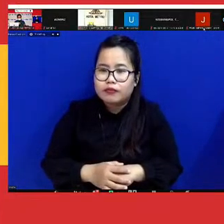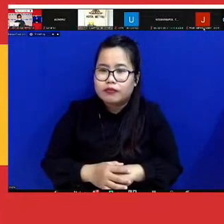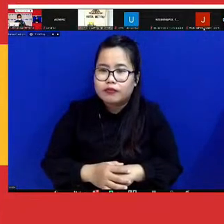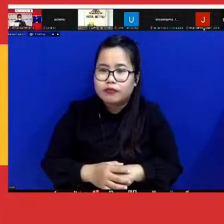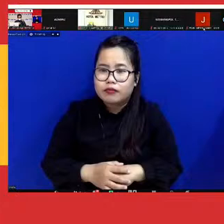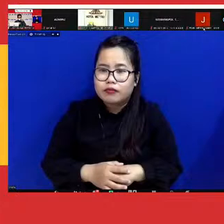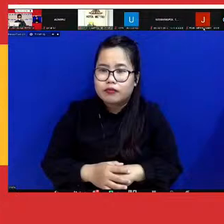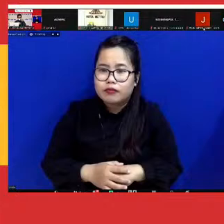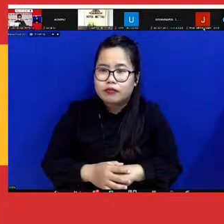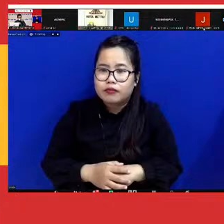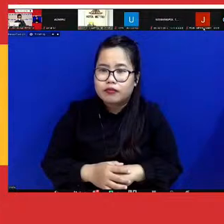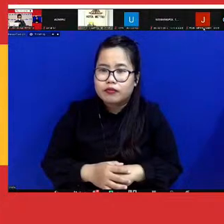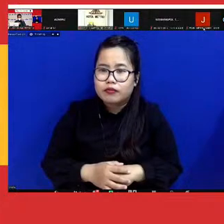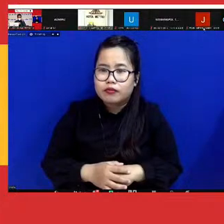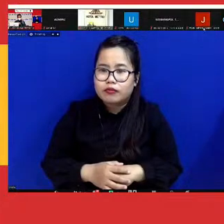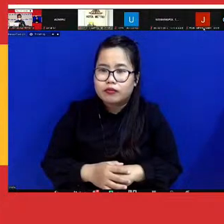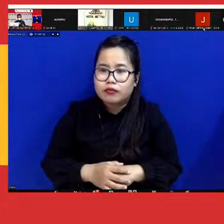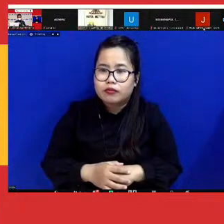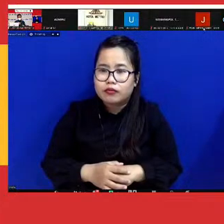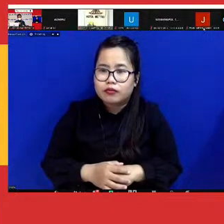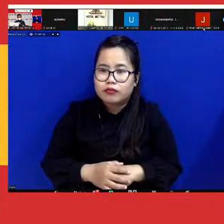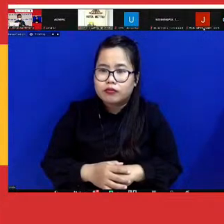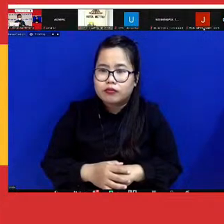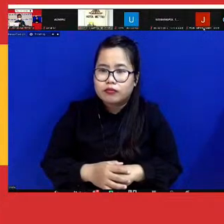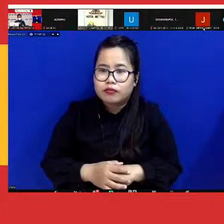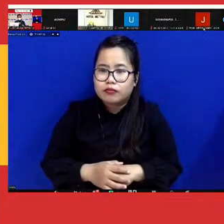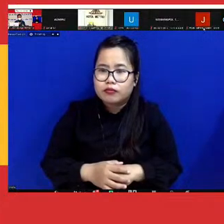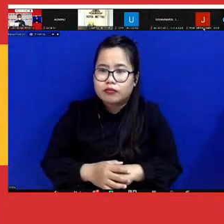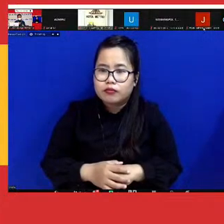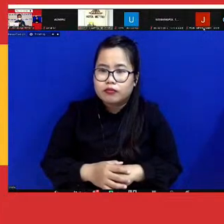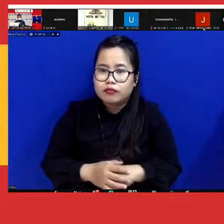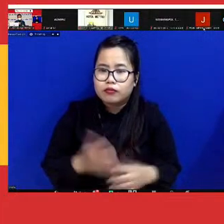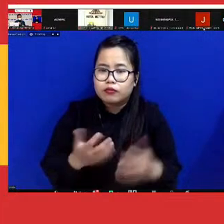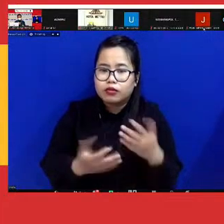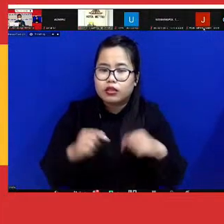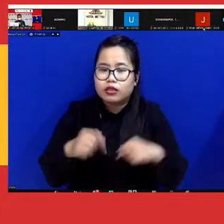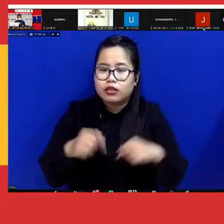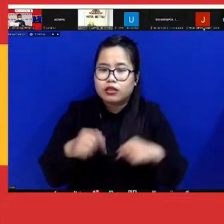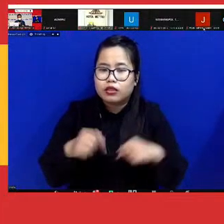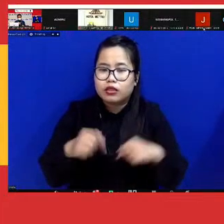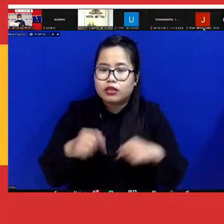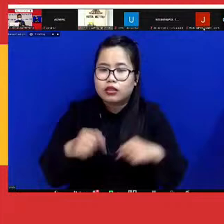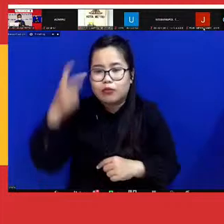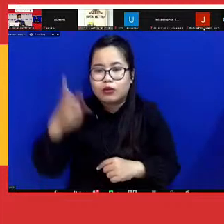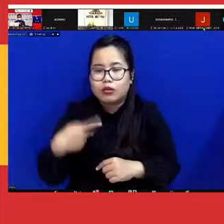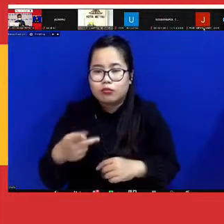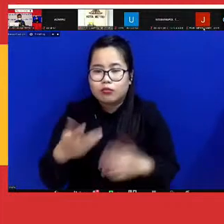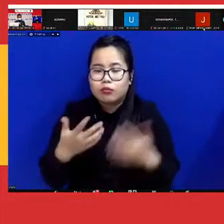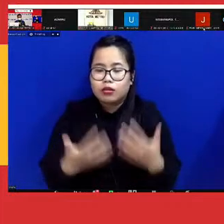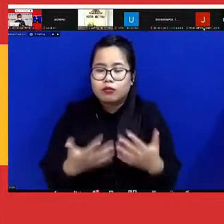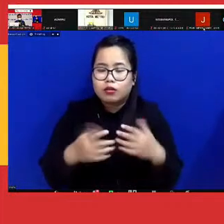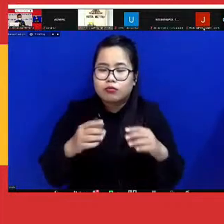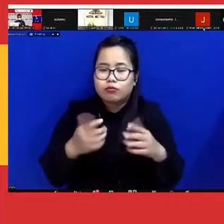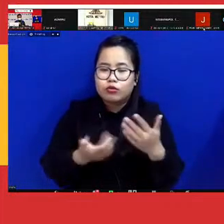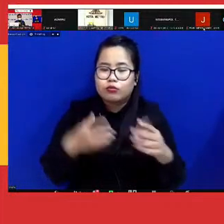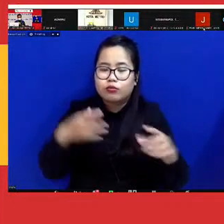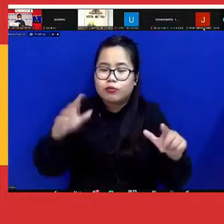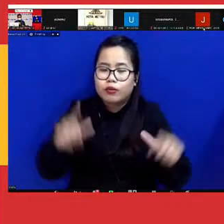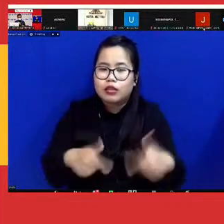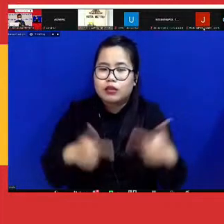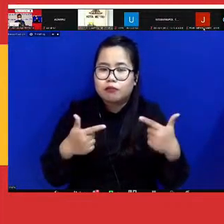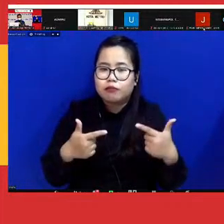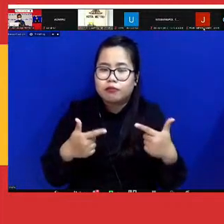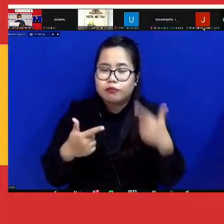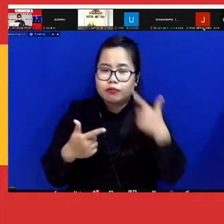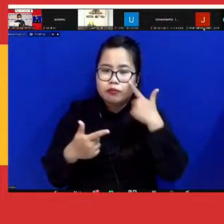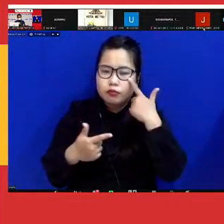hybrid seperti ini juga merupakan pembelajaran untuk kita bahwa meskipun dalam kondisi pandemi atau kondisi terbatas, kita masih tetap